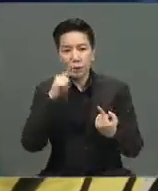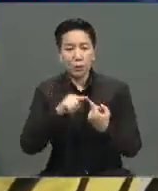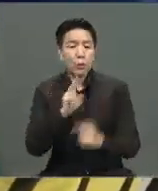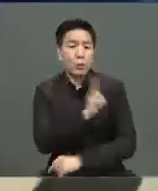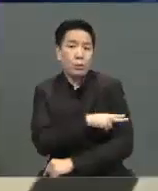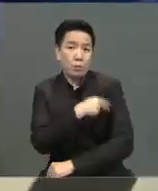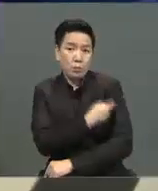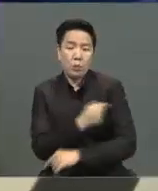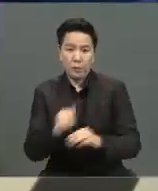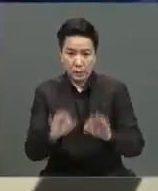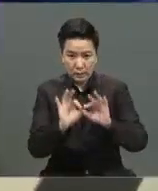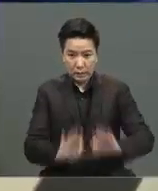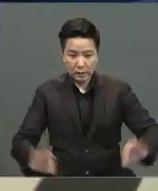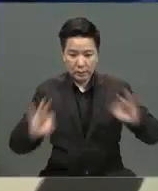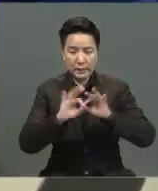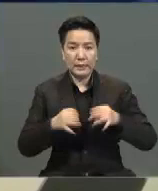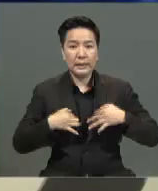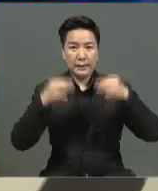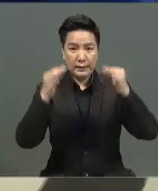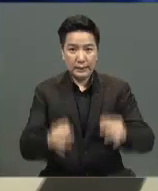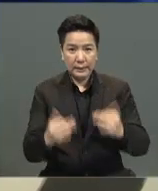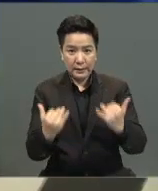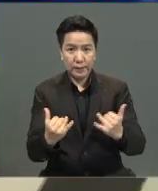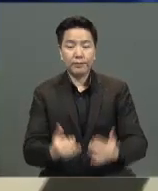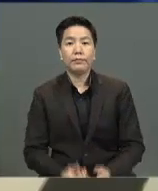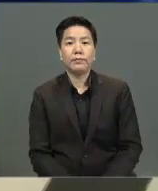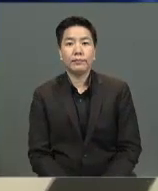ณสุขจึงถือว่าเป็นส่วนสำคัญในการตัดสินใจครั้งนี้ครับ